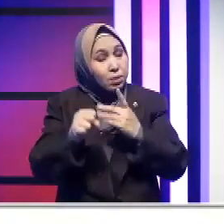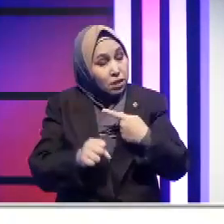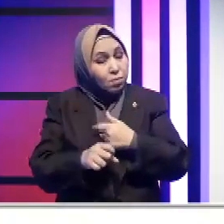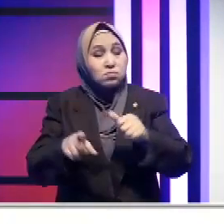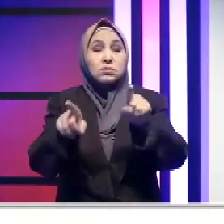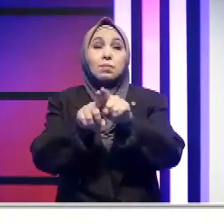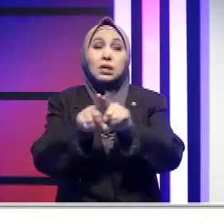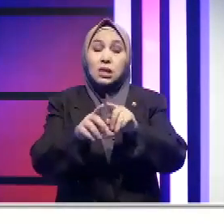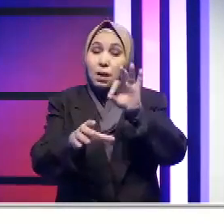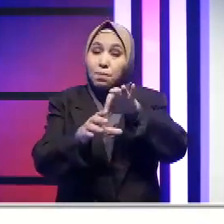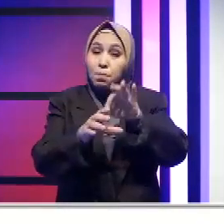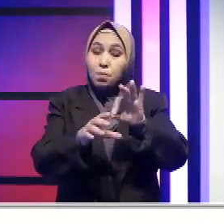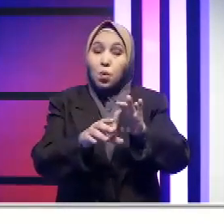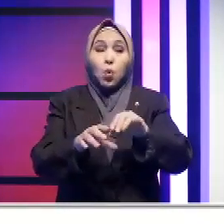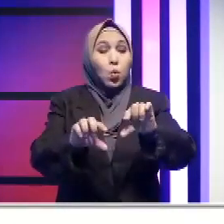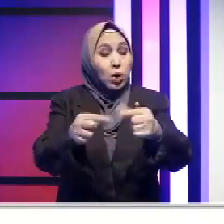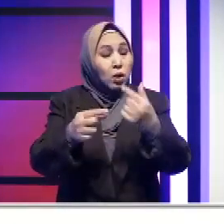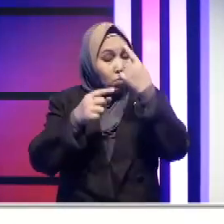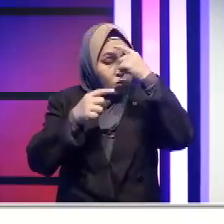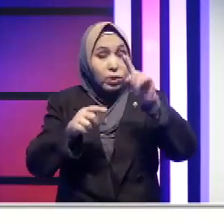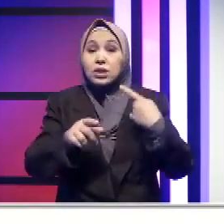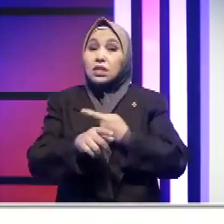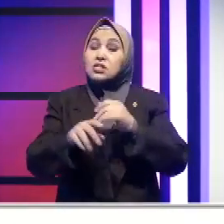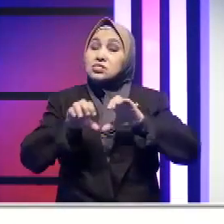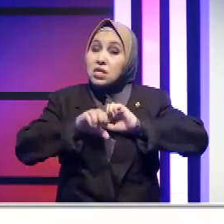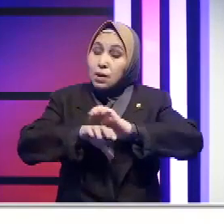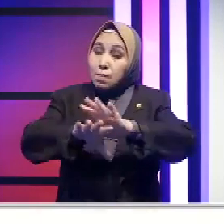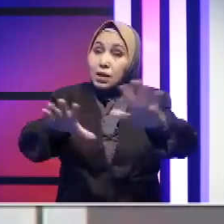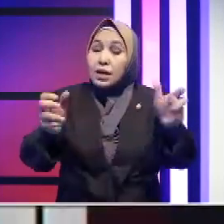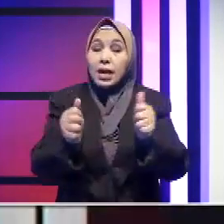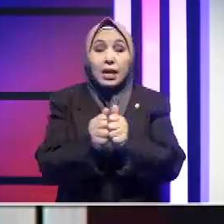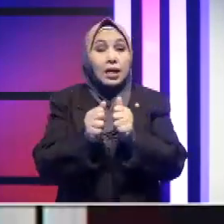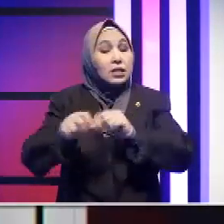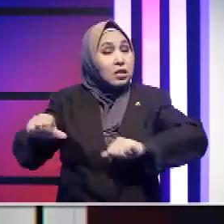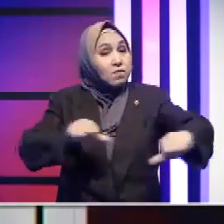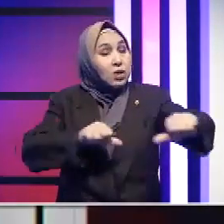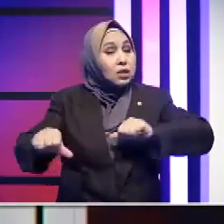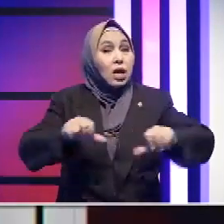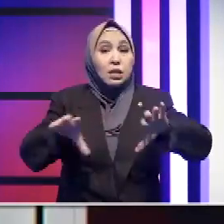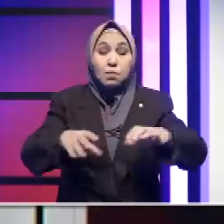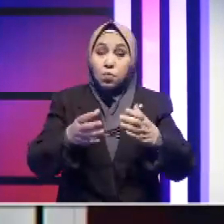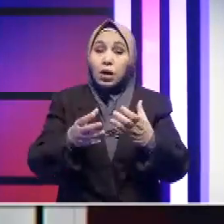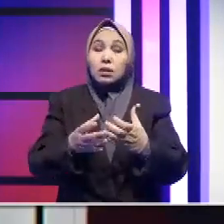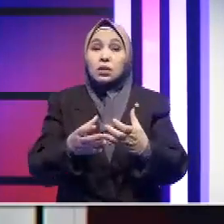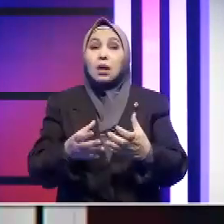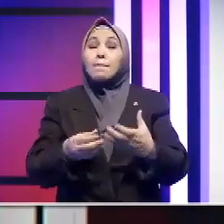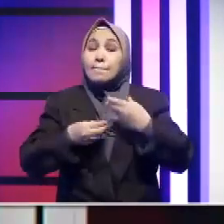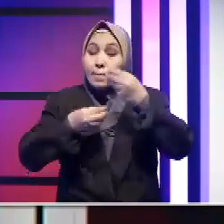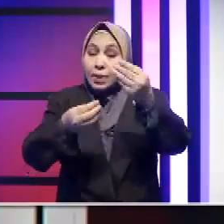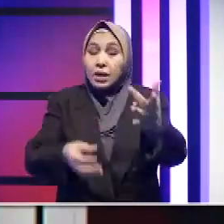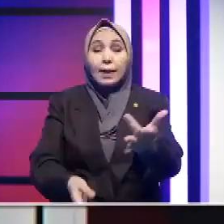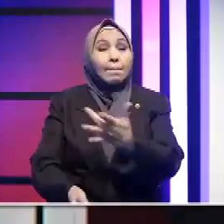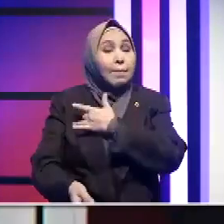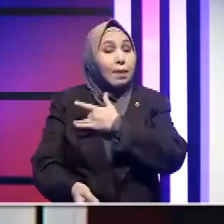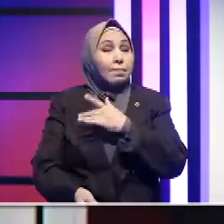berjuang dalam tabung kaca al-qur'an ini untuk kita sebarkan Kita yakin bahwa dengan aktiviti yang dilaksanakan ilmu yang memberi kesan